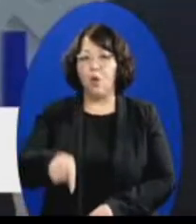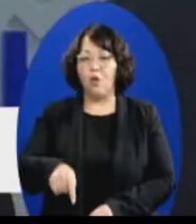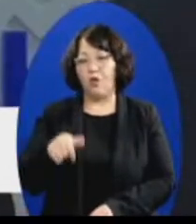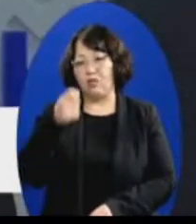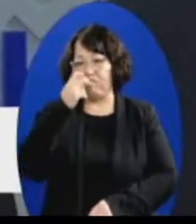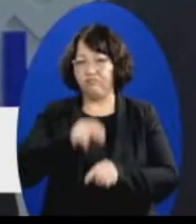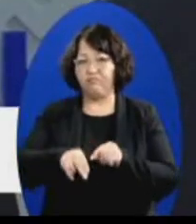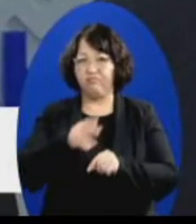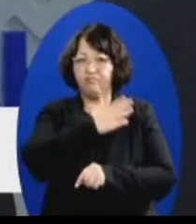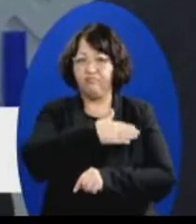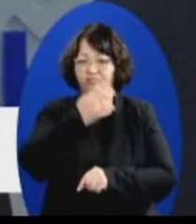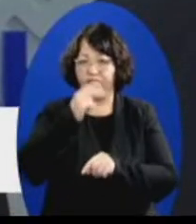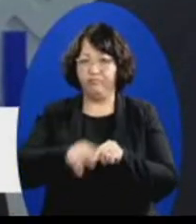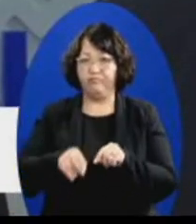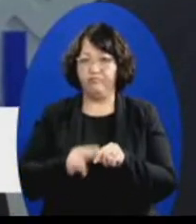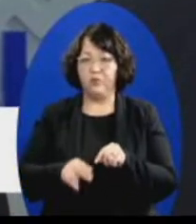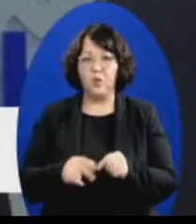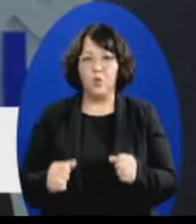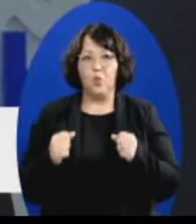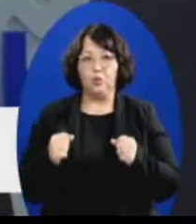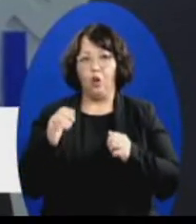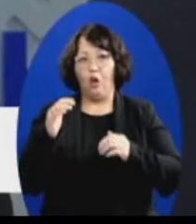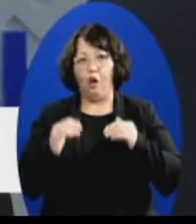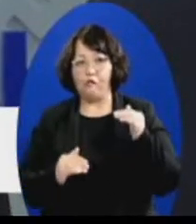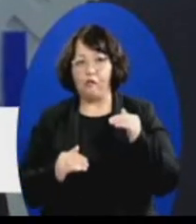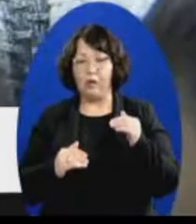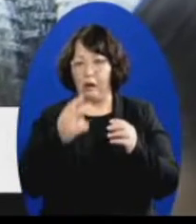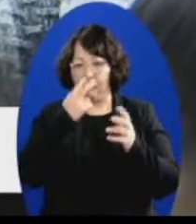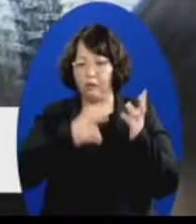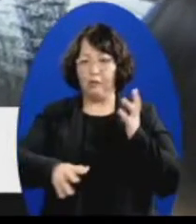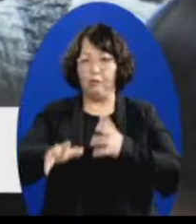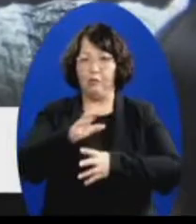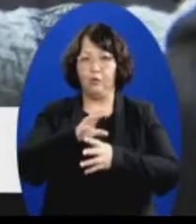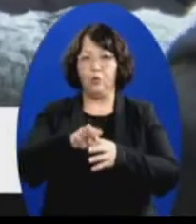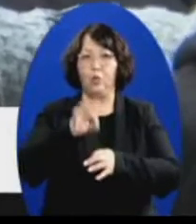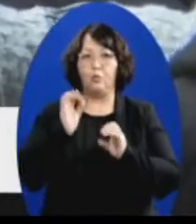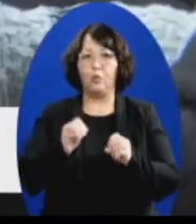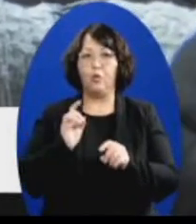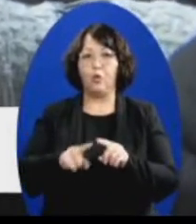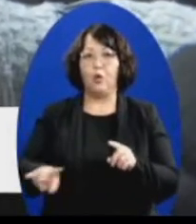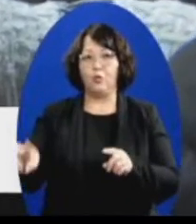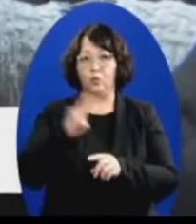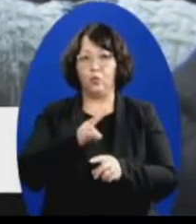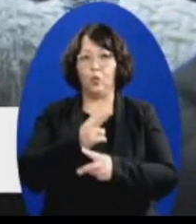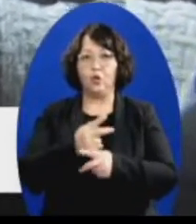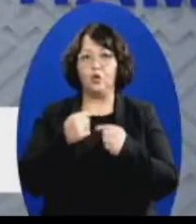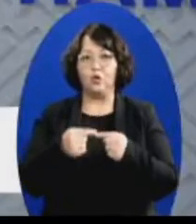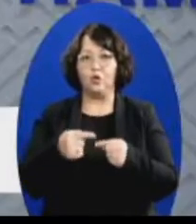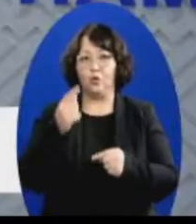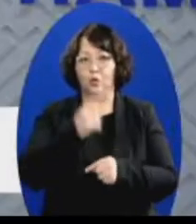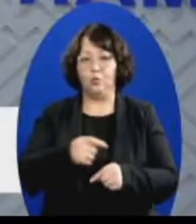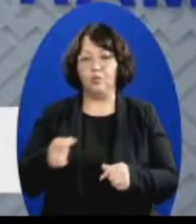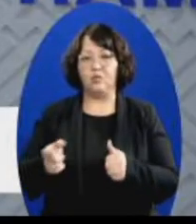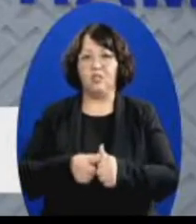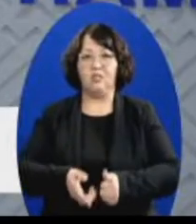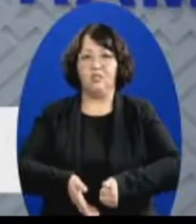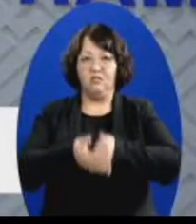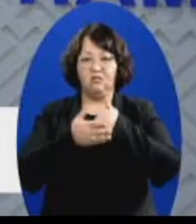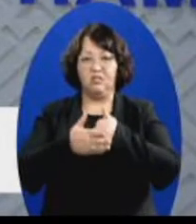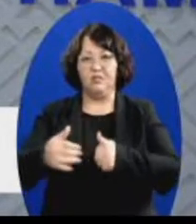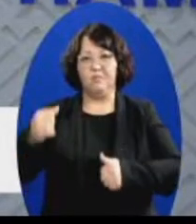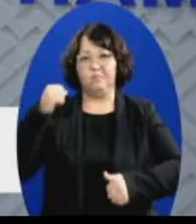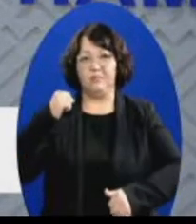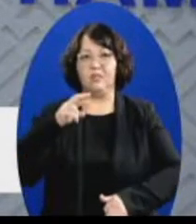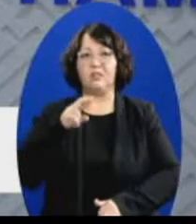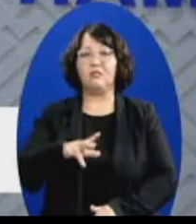гэжээ. Мөн хүчний хувьд хэлтэд тэнцвэргүй Будлянтай сонгуул болж орон нутгийн хуулийн зөрчилтөд хүмүүс нэр дэвшиж ялалт